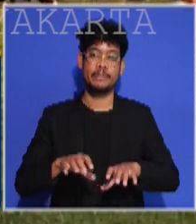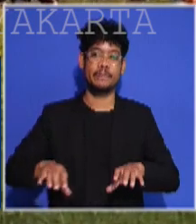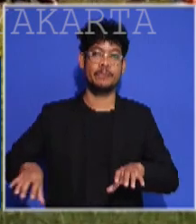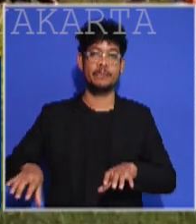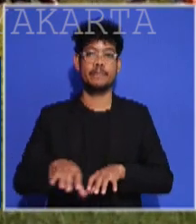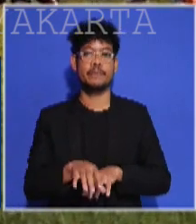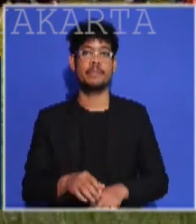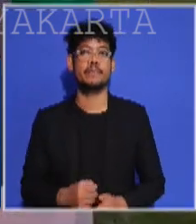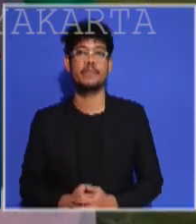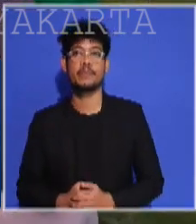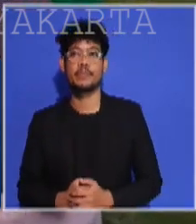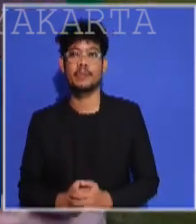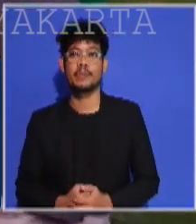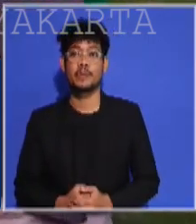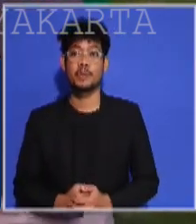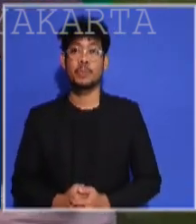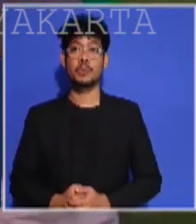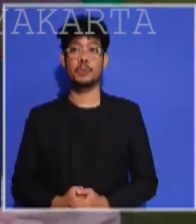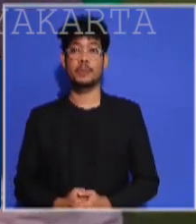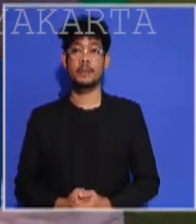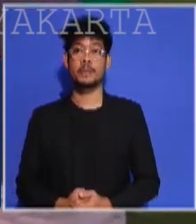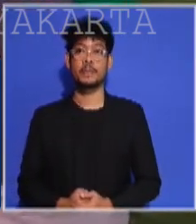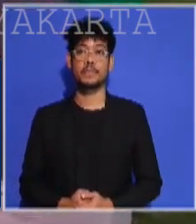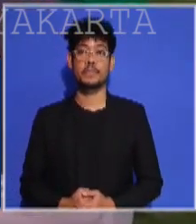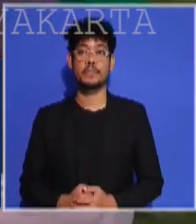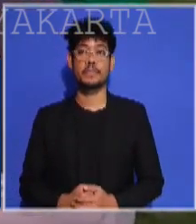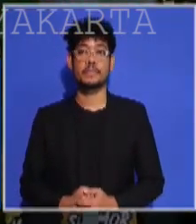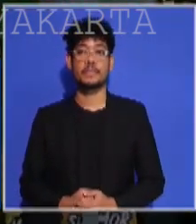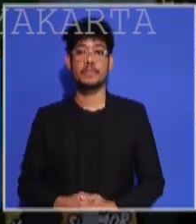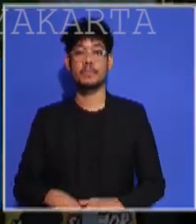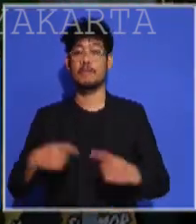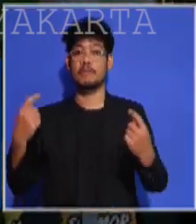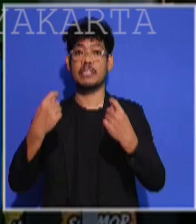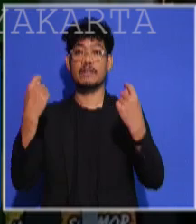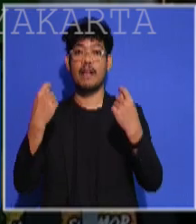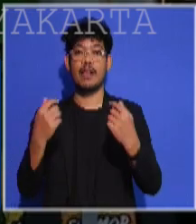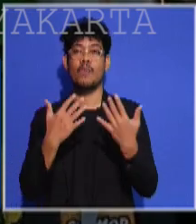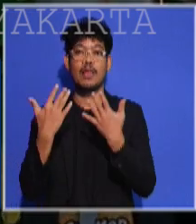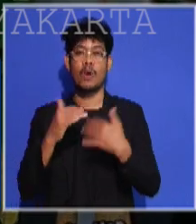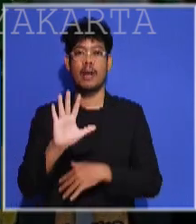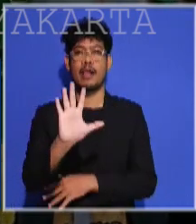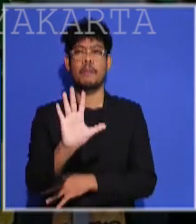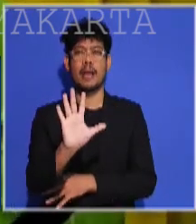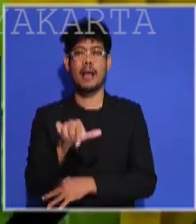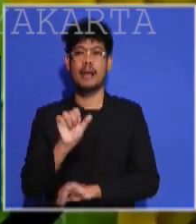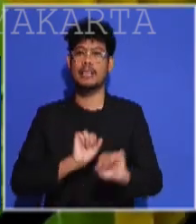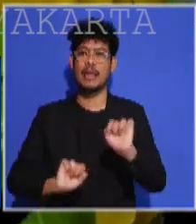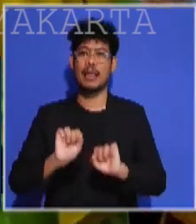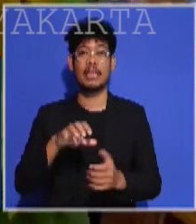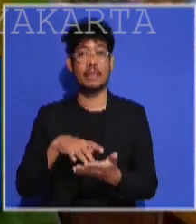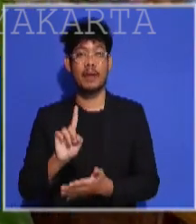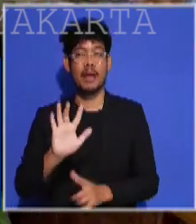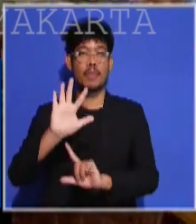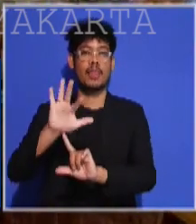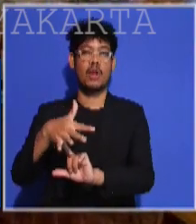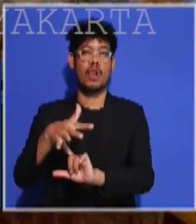seminar Gebyar milat Mas Wira keelima tahun ini dilaksanakan di Bantul dipusatkan di lapangan Paseban dan pendopo paras samya